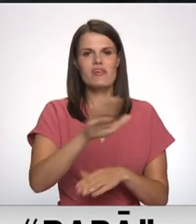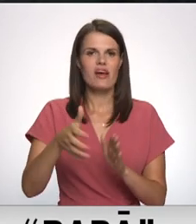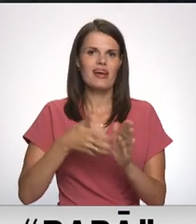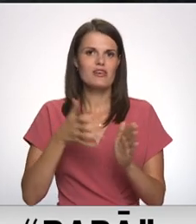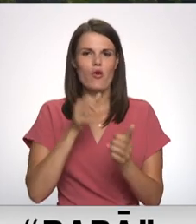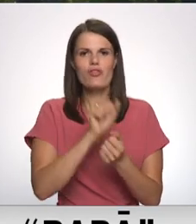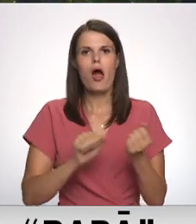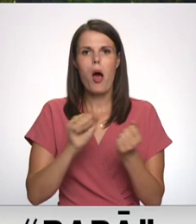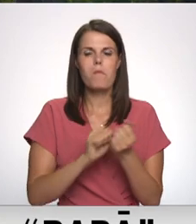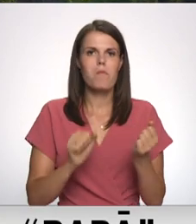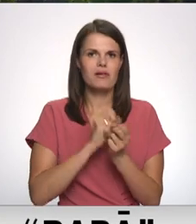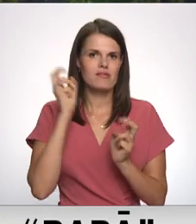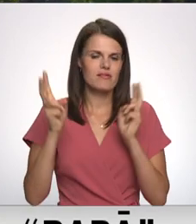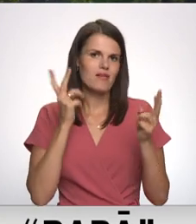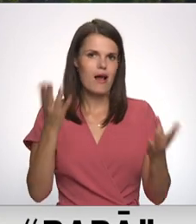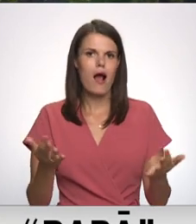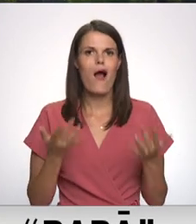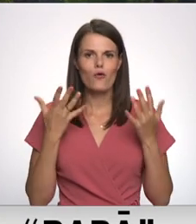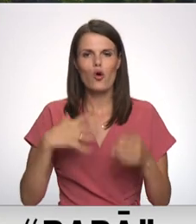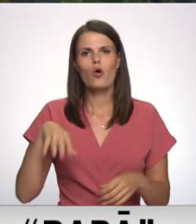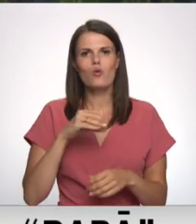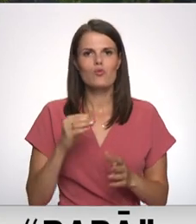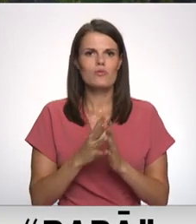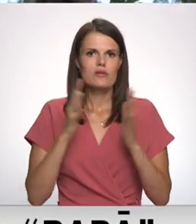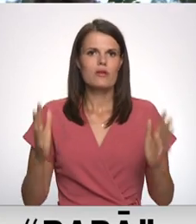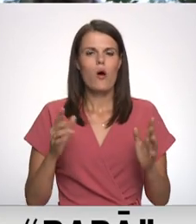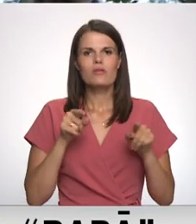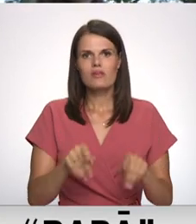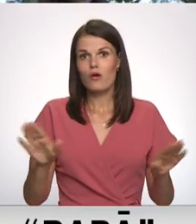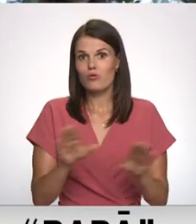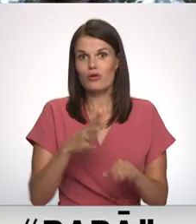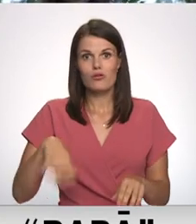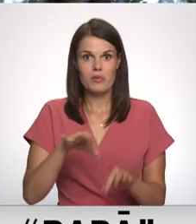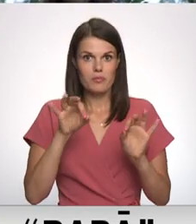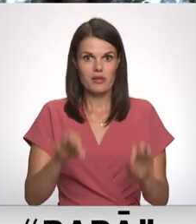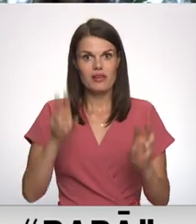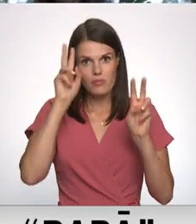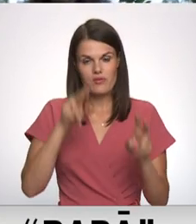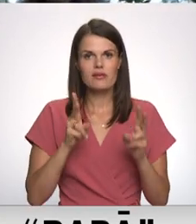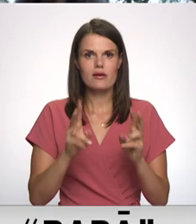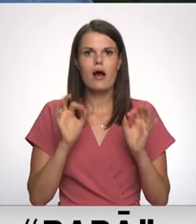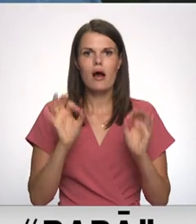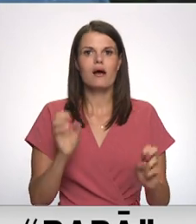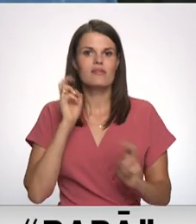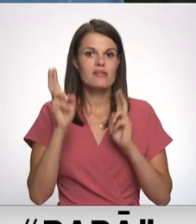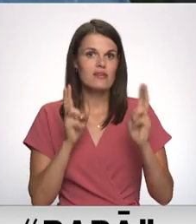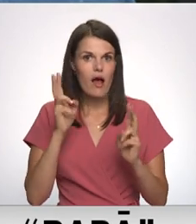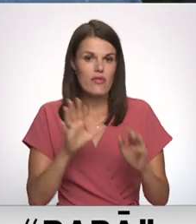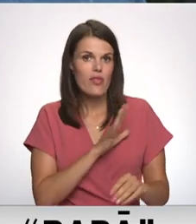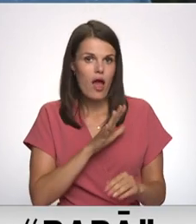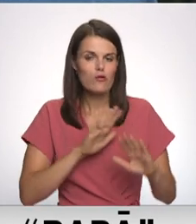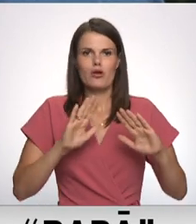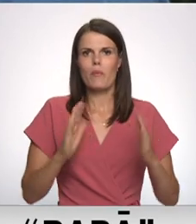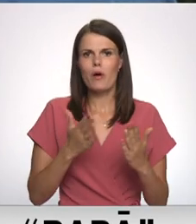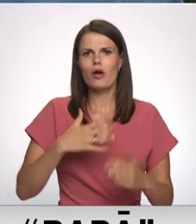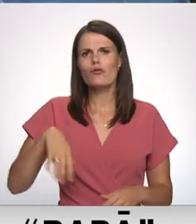akustisko telpu. Jo mums ir daudz tādu dziedājumu, par kuriem mēs nezinām īstenībā, kā viņi ir skanējuši, bet mums ir ļoti